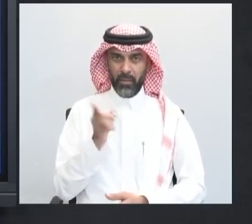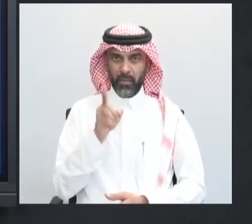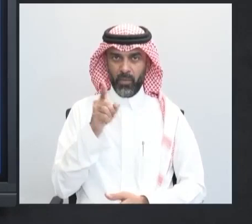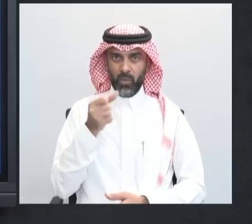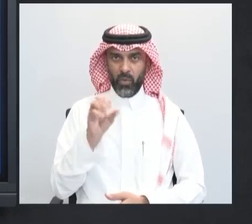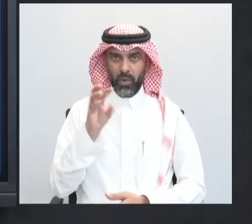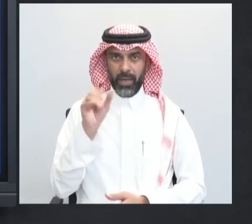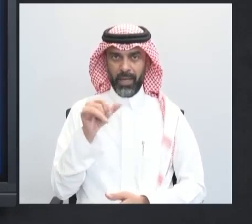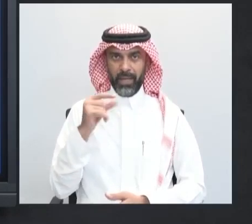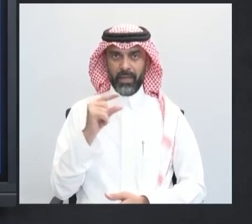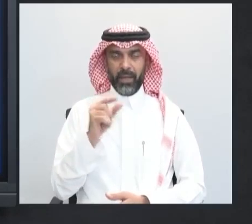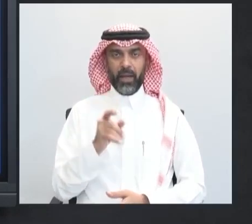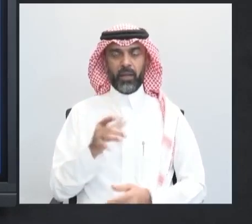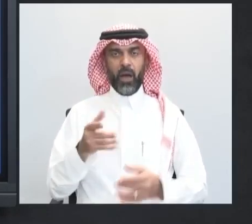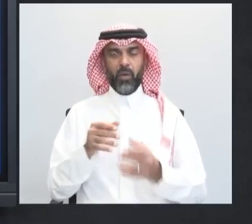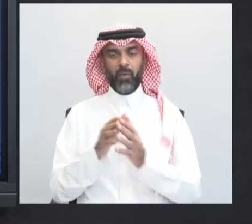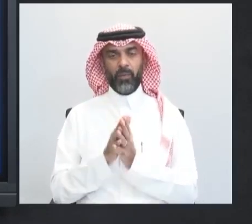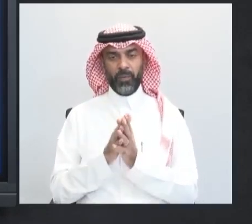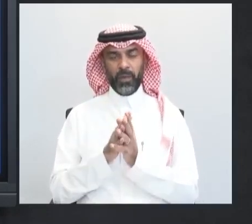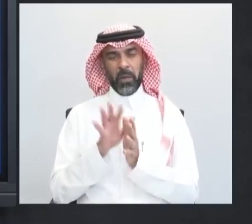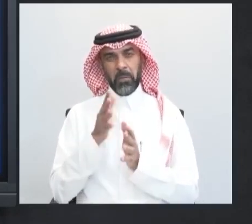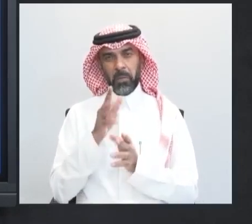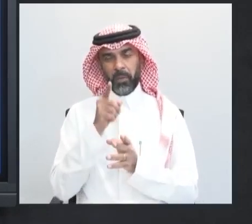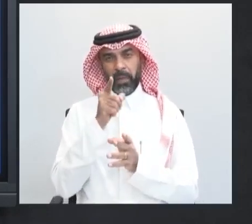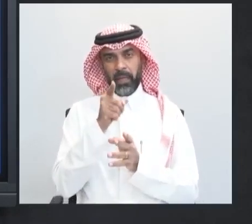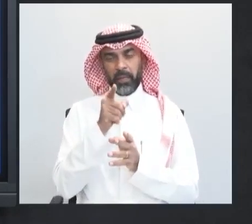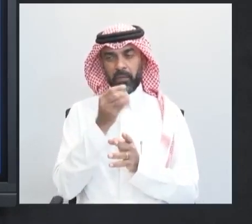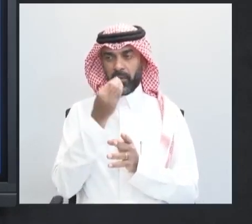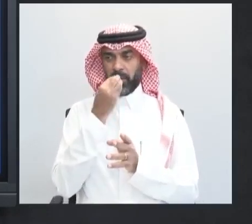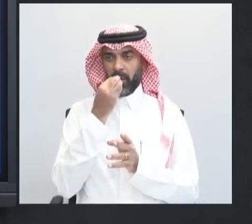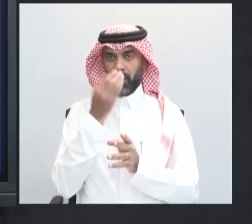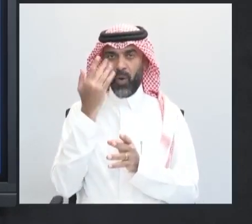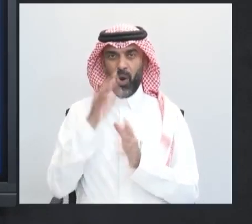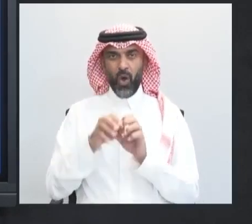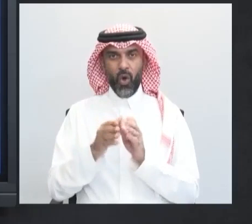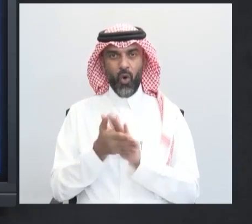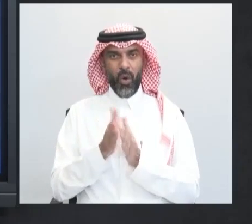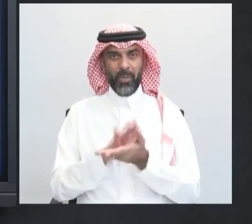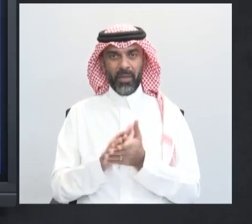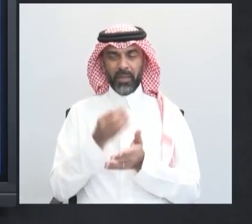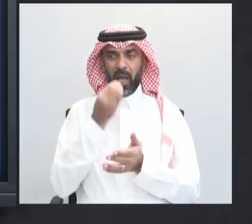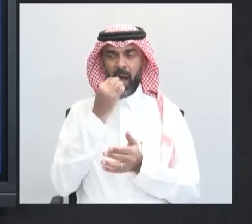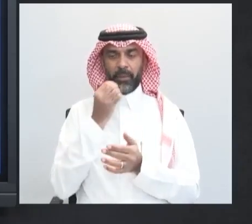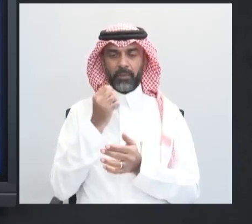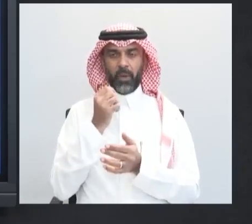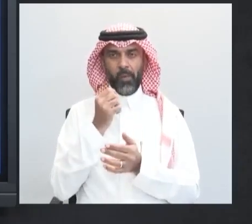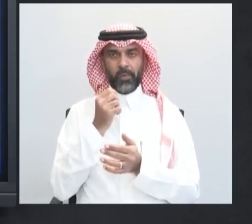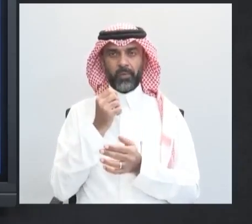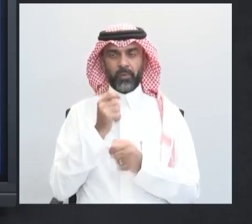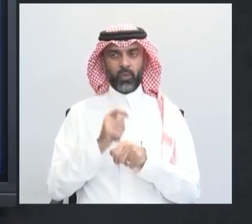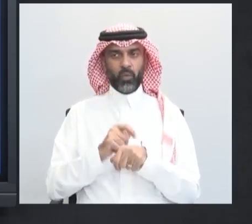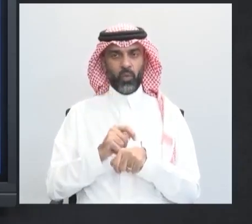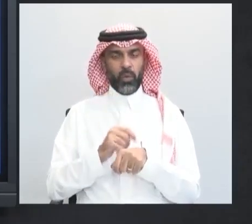ومواد النشا لعلك ولعلك انت عندما تناولت قطعه من الخبز واستغرقت فتره طويله داخل